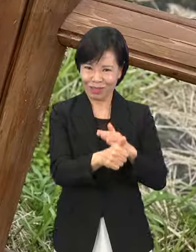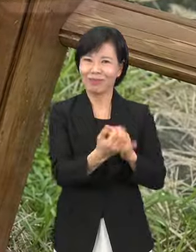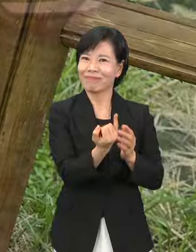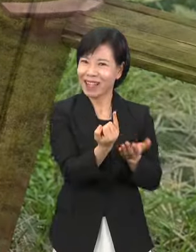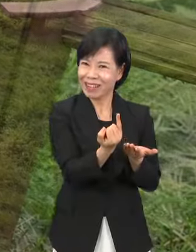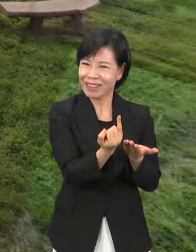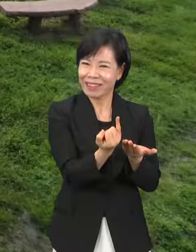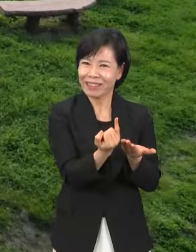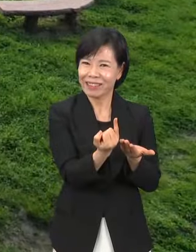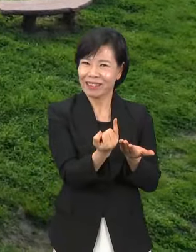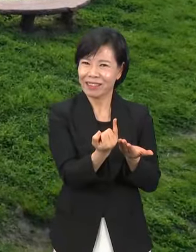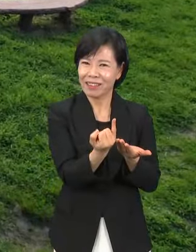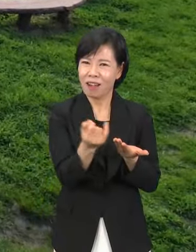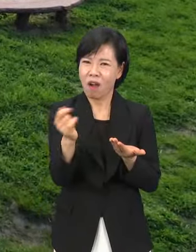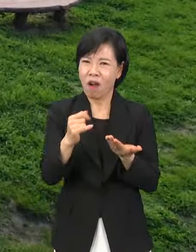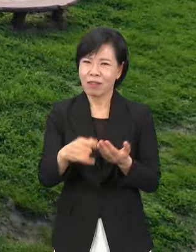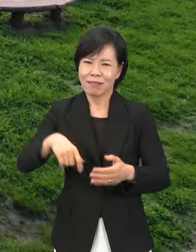선수.